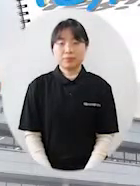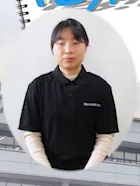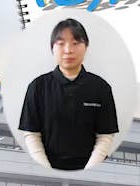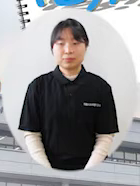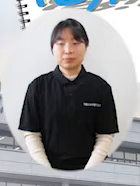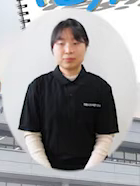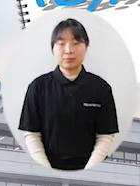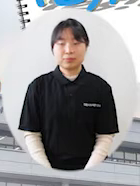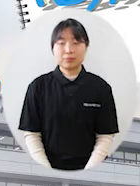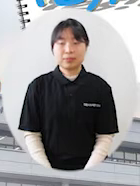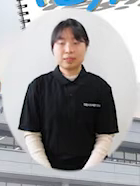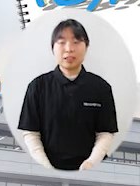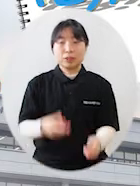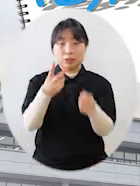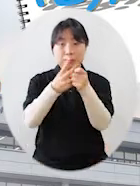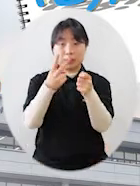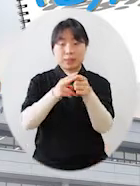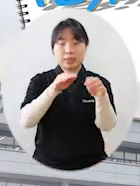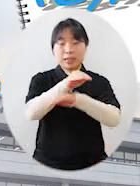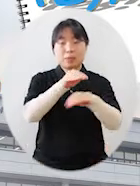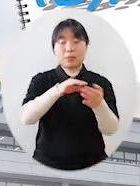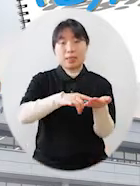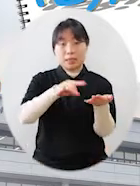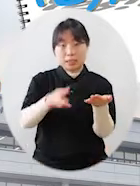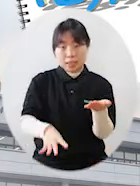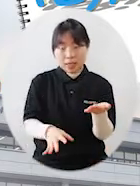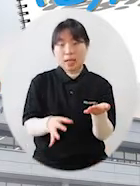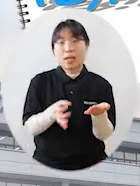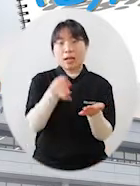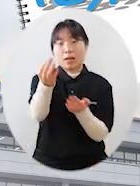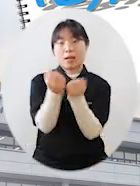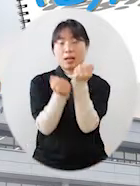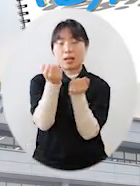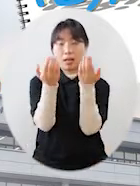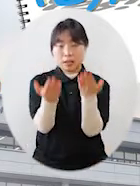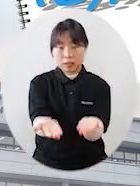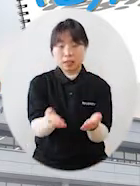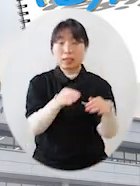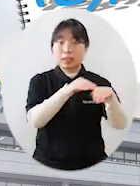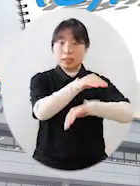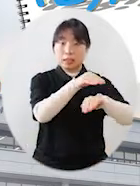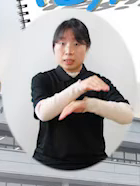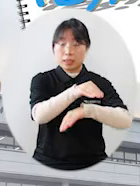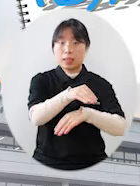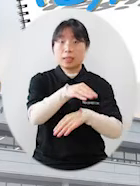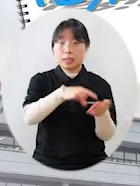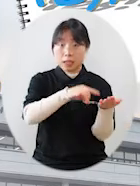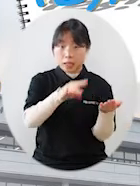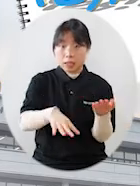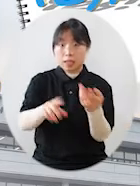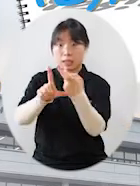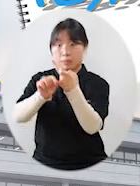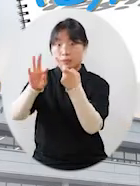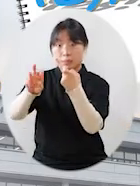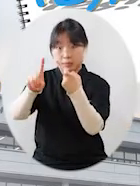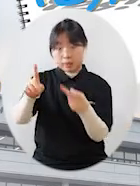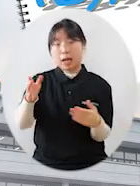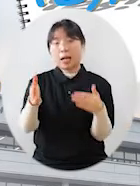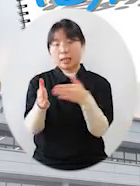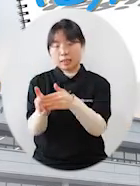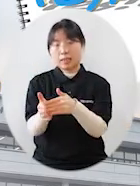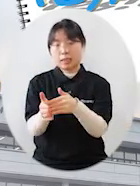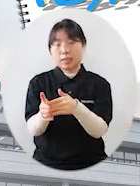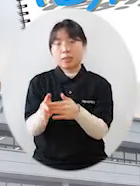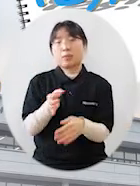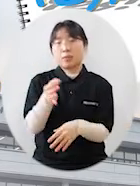제2기분 자동차세 납부를 안내해드립니다. 현재 등록된 차량을 대상으로 12월 31일까지 자동차세를 납부할